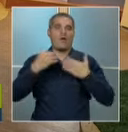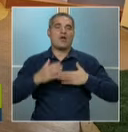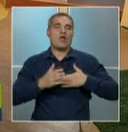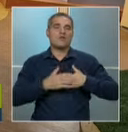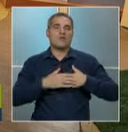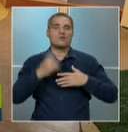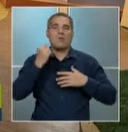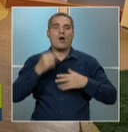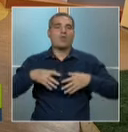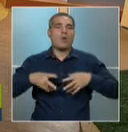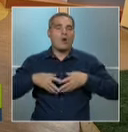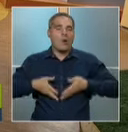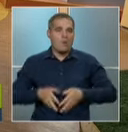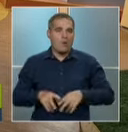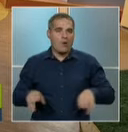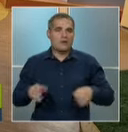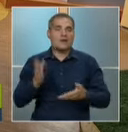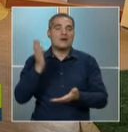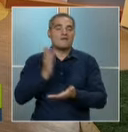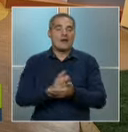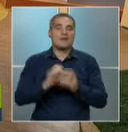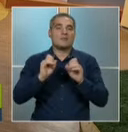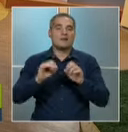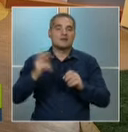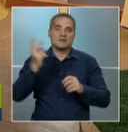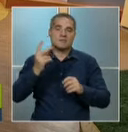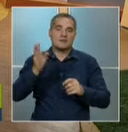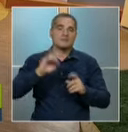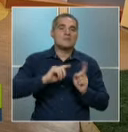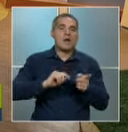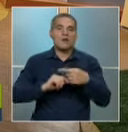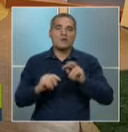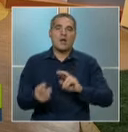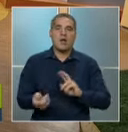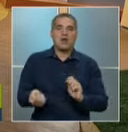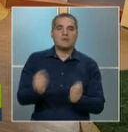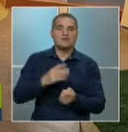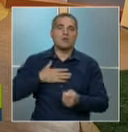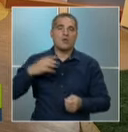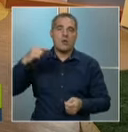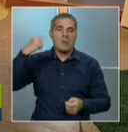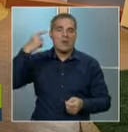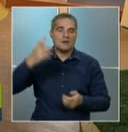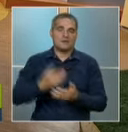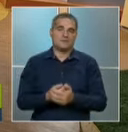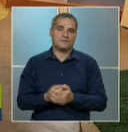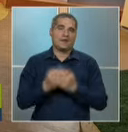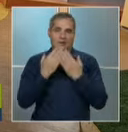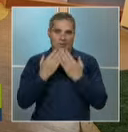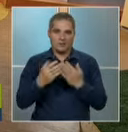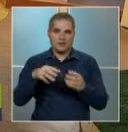духовността на младото поколение, но в края на предаването ще разберем дали някой все пак не е променил своето мнение. Благодаря ти,